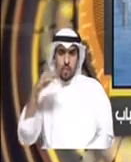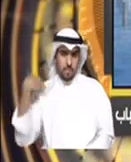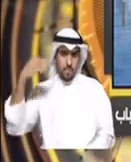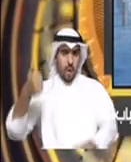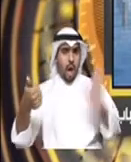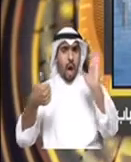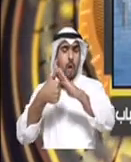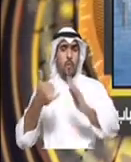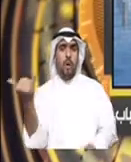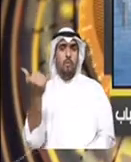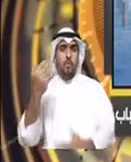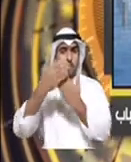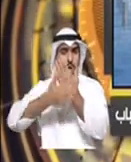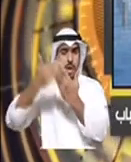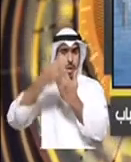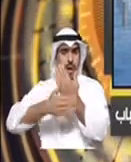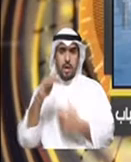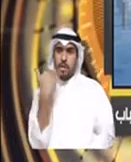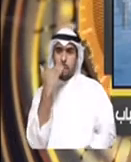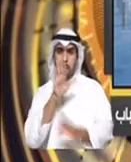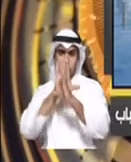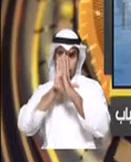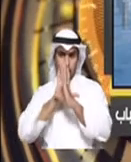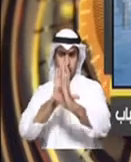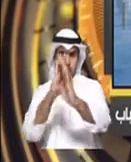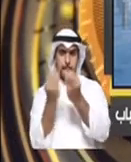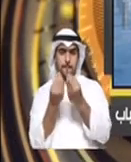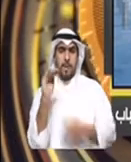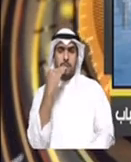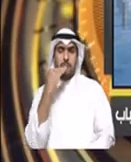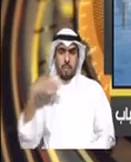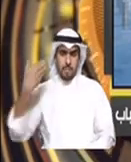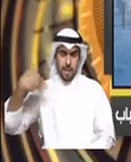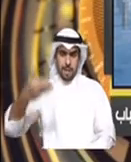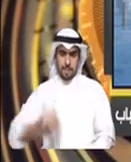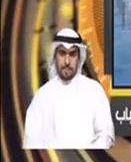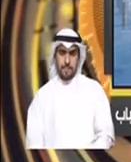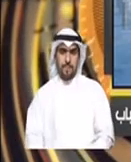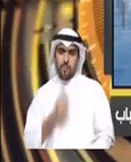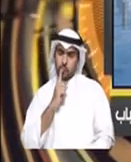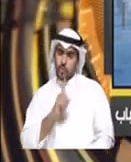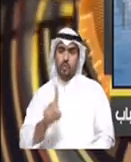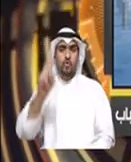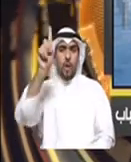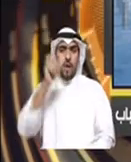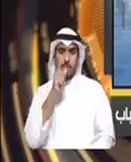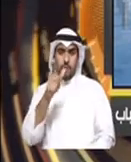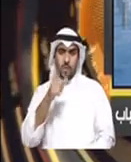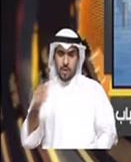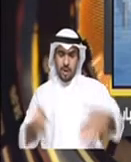في الرعاية الشبابية وفي الدعم الشبابي، وهم قادة المستقبل بإذن الله. مدير العلاقات العامة